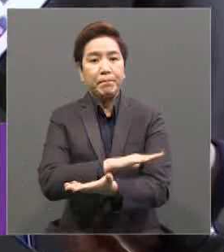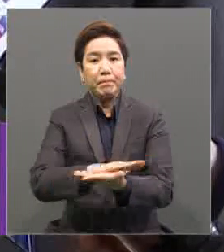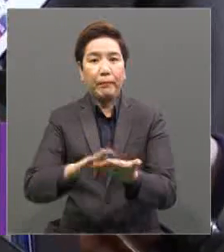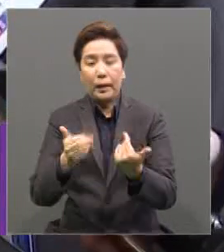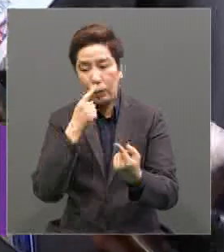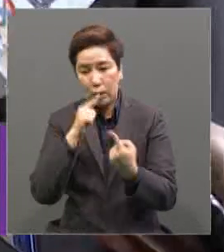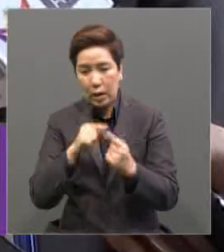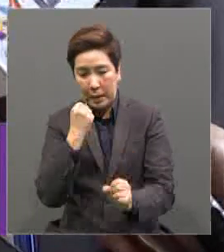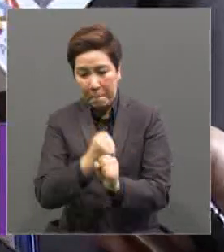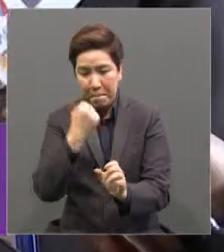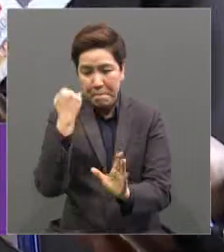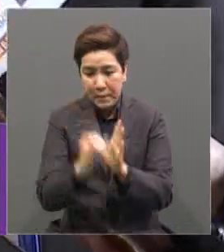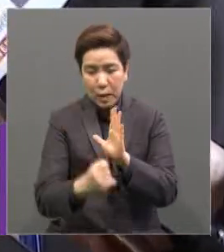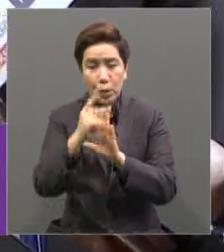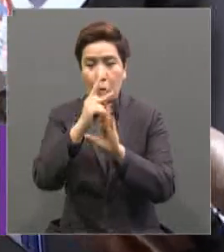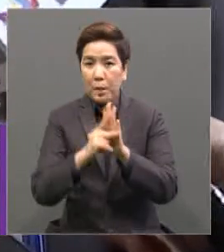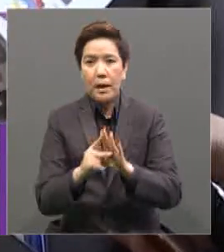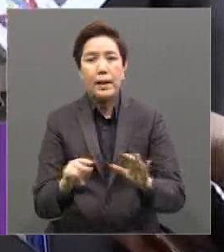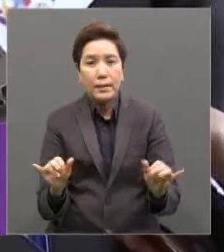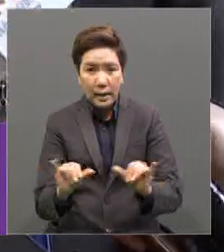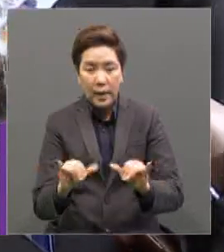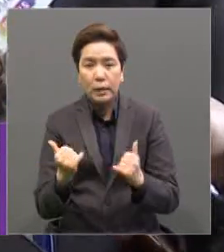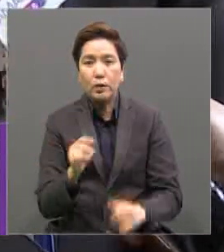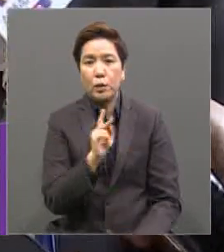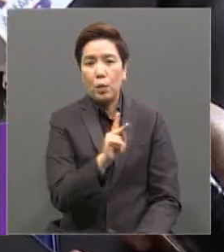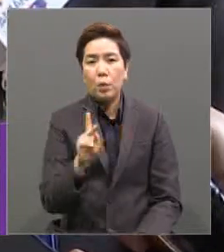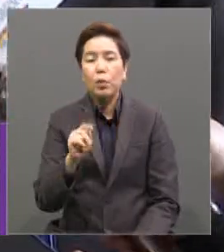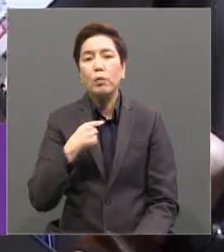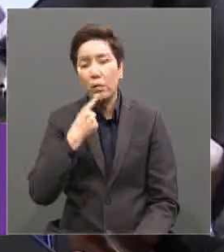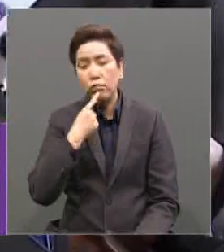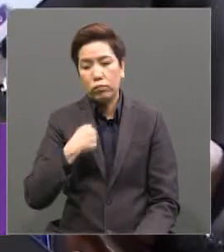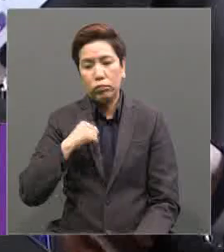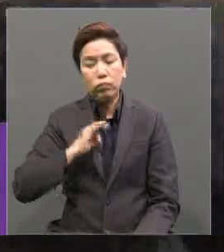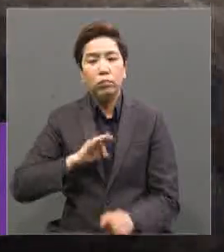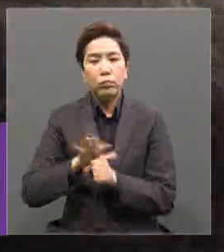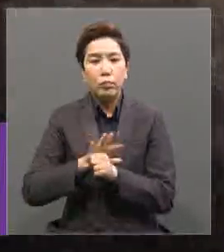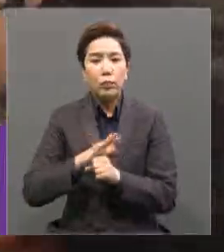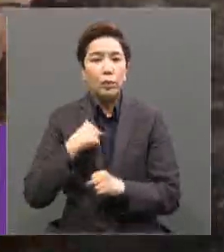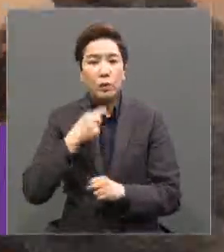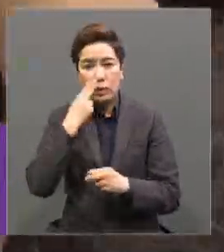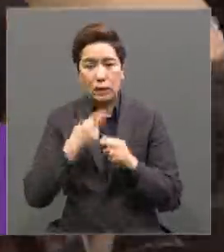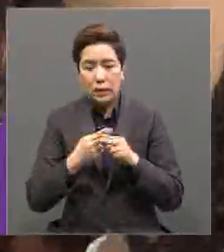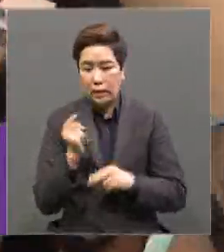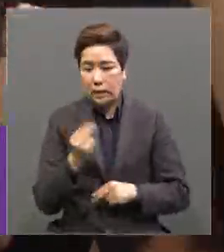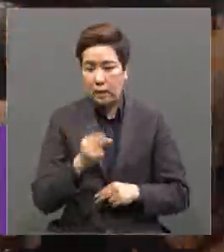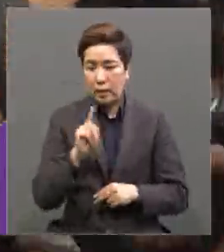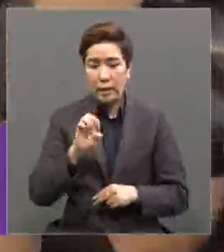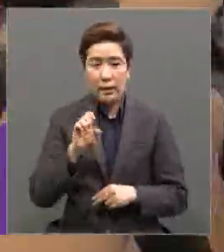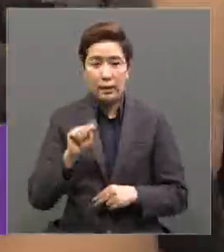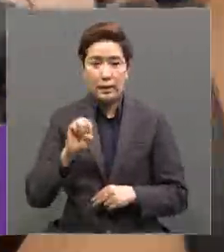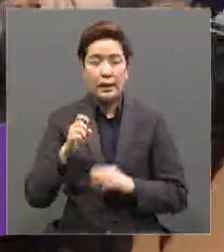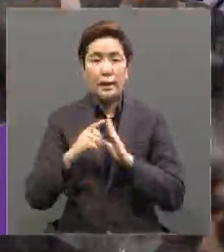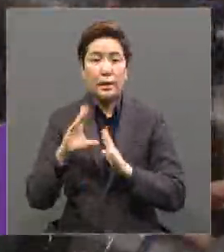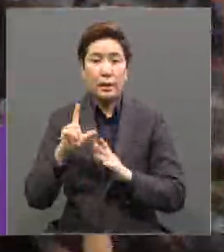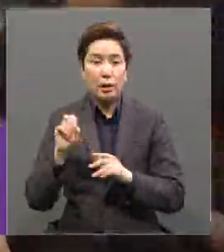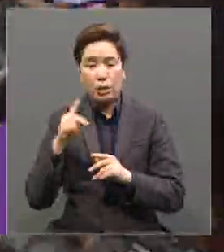บการรายงานการกระทำความผิดกฎหมายนะครับซึ่งกกต.ก็พอใจการรับสมัครครับเนี่ยนะฮะนายทิติเชษฐ์นุจนาถท่านกกต.บ